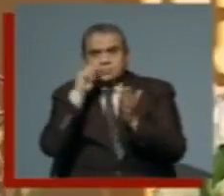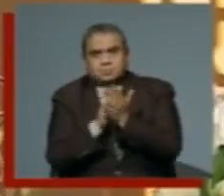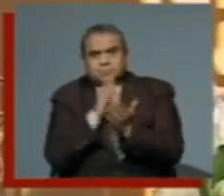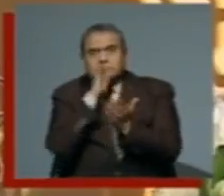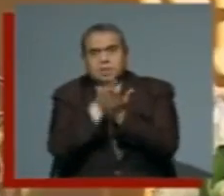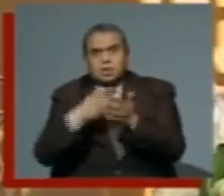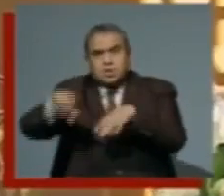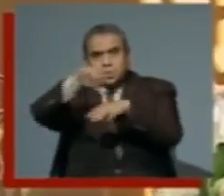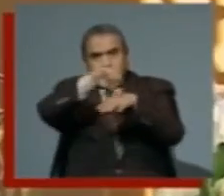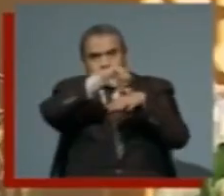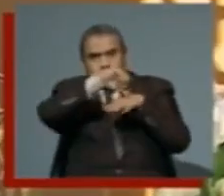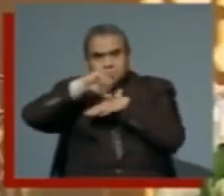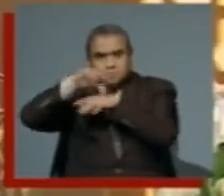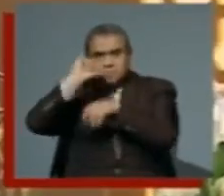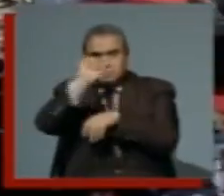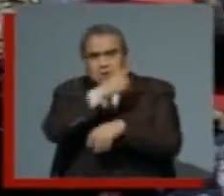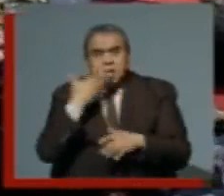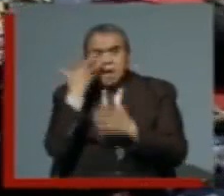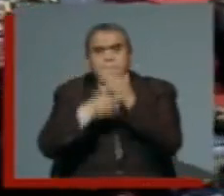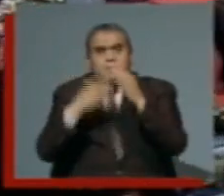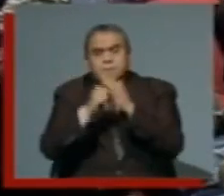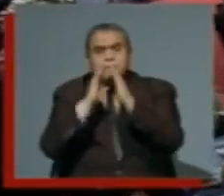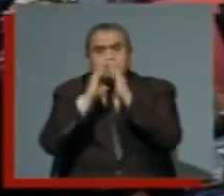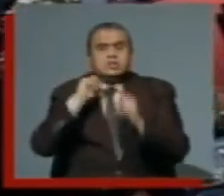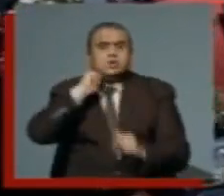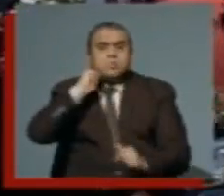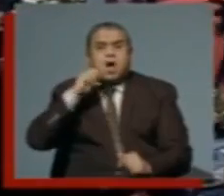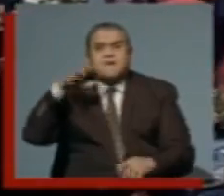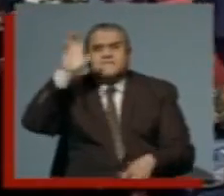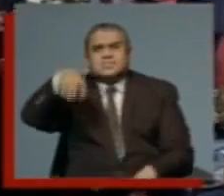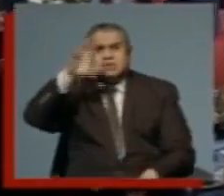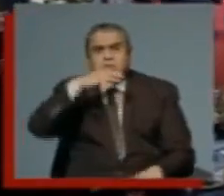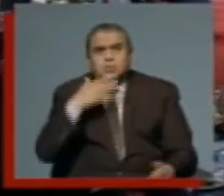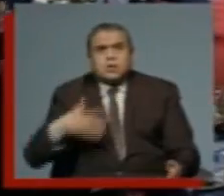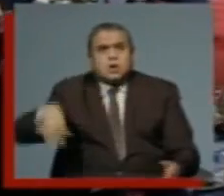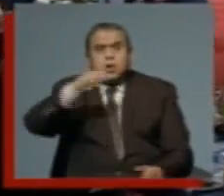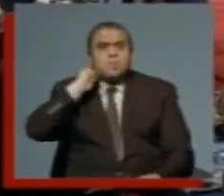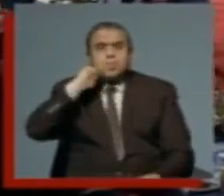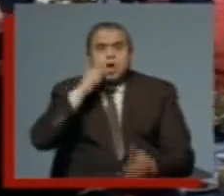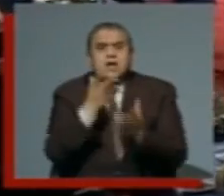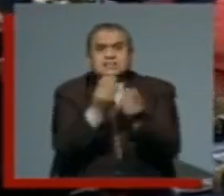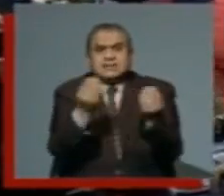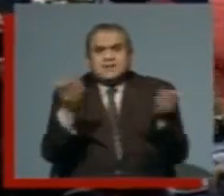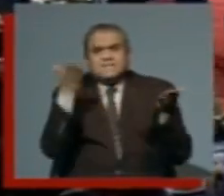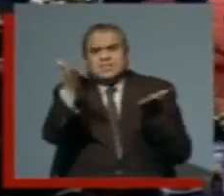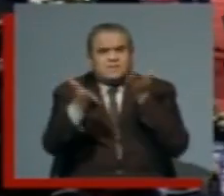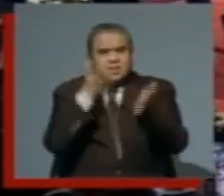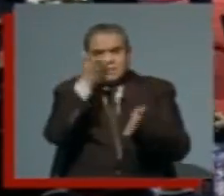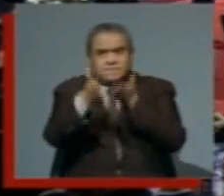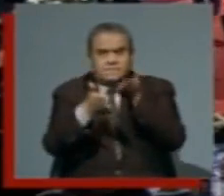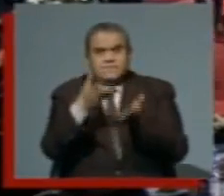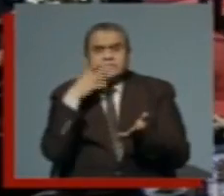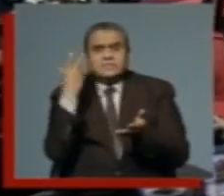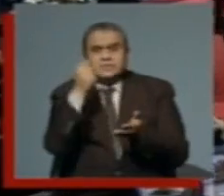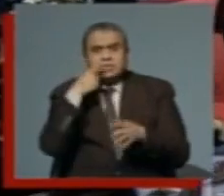هنا من كل محافظات الجمهوريه مفيش محافظه في مصر مش موجوده هنا معنا دلوقتي متمثله في